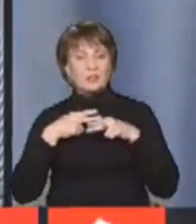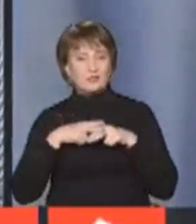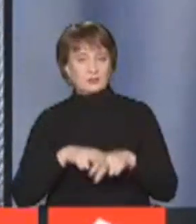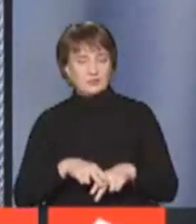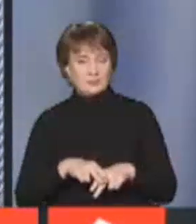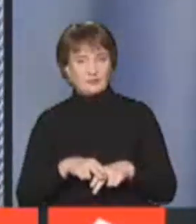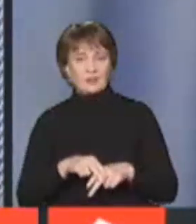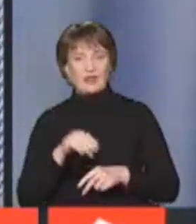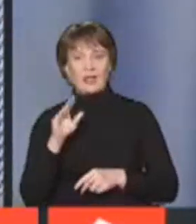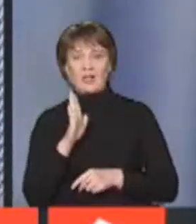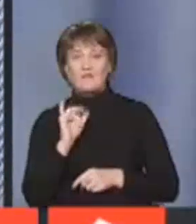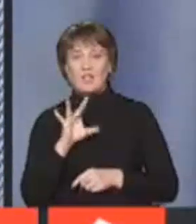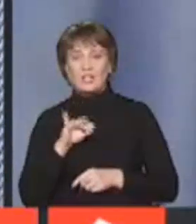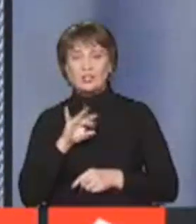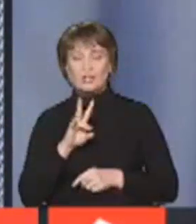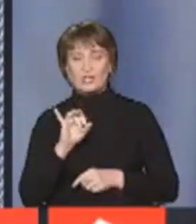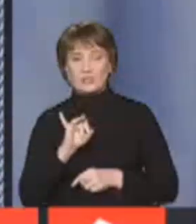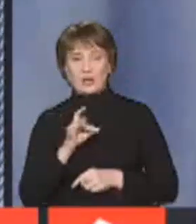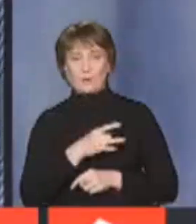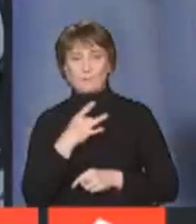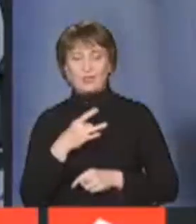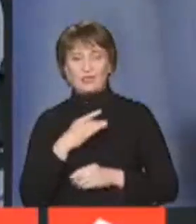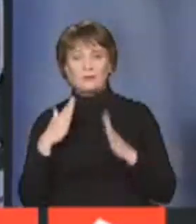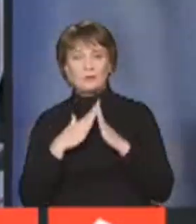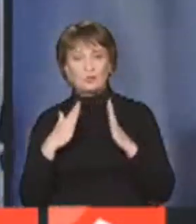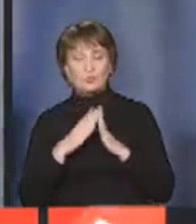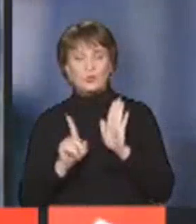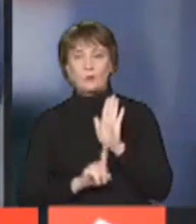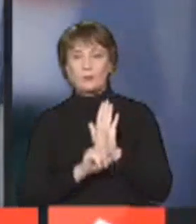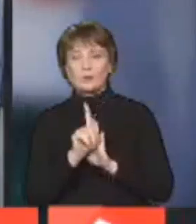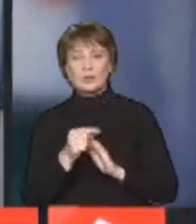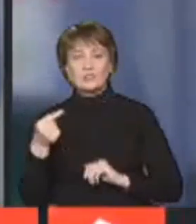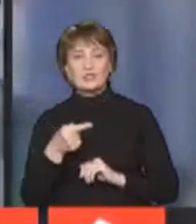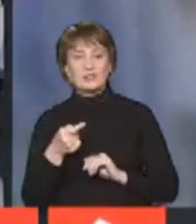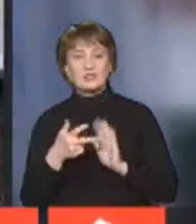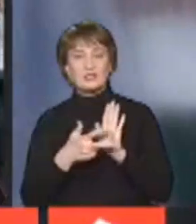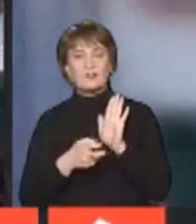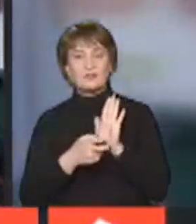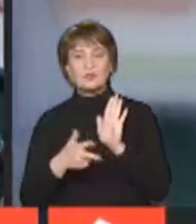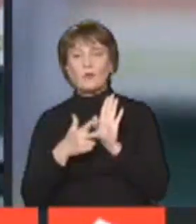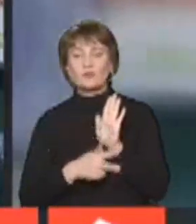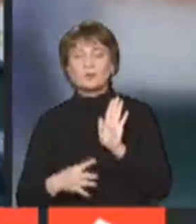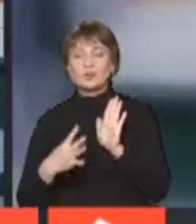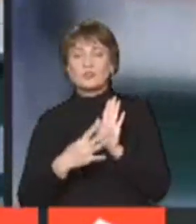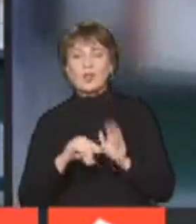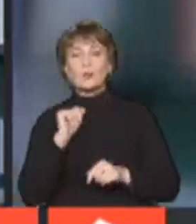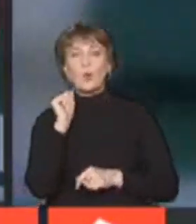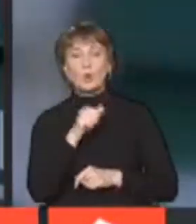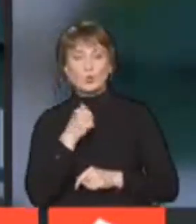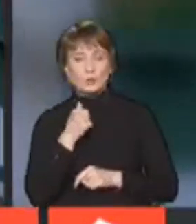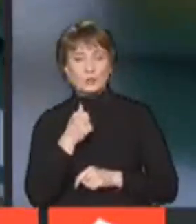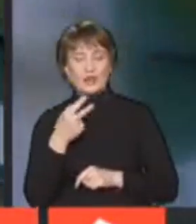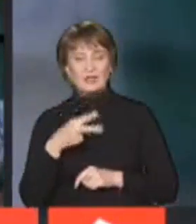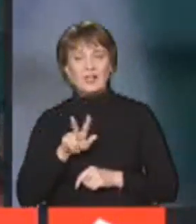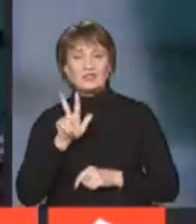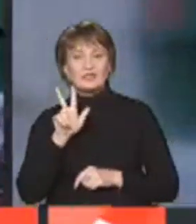Західна Вірджинія. Традиція установки в Білому домі різдвяної ялинки почалася у 1889 1979 році. Тоді